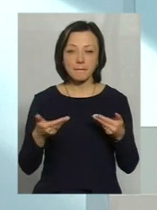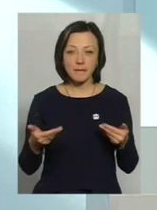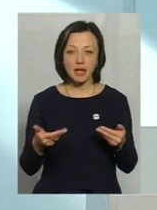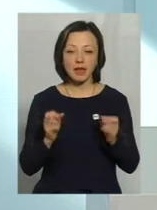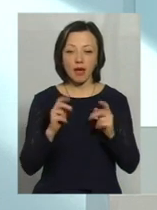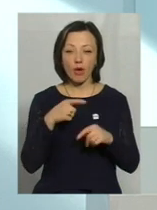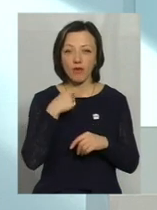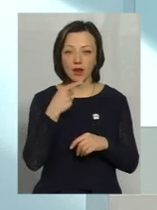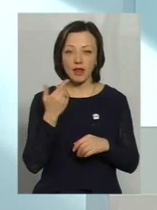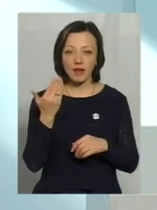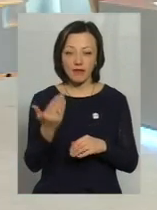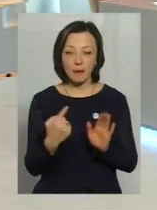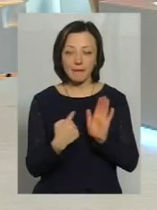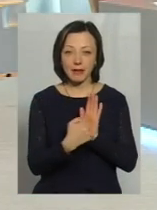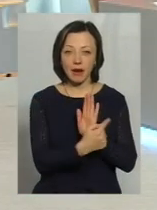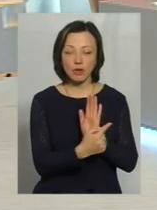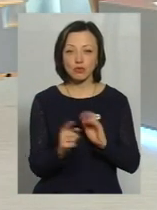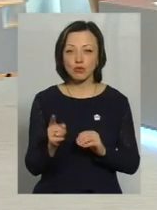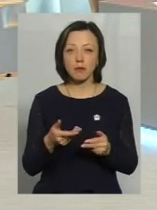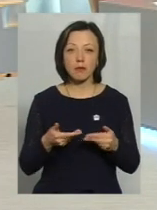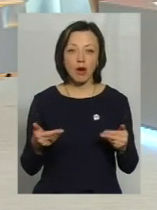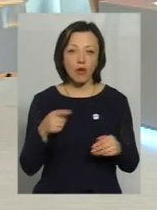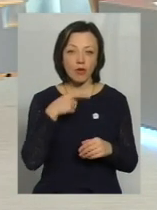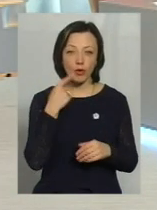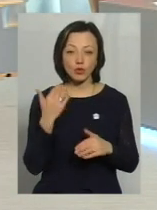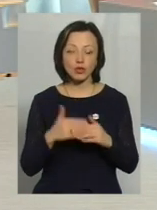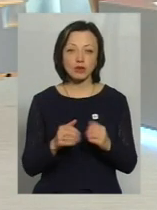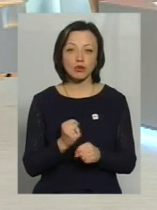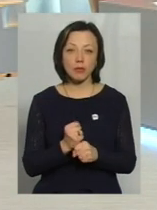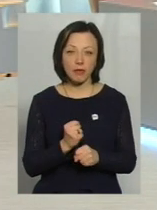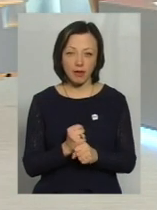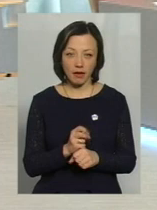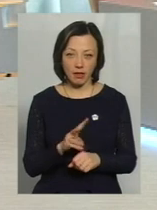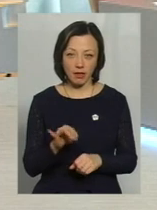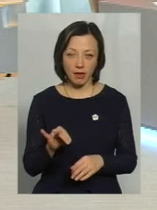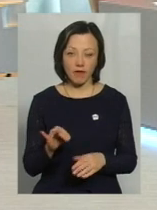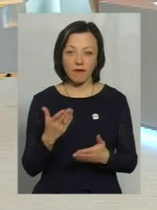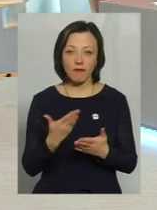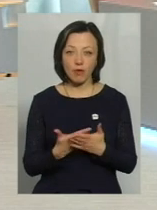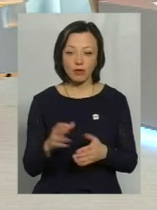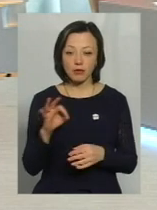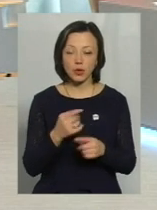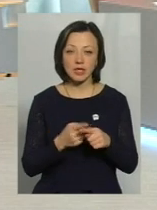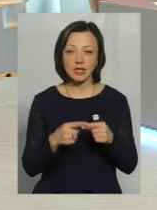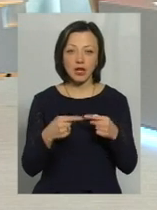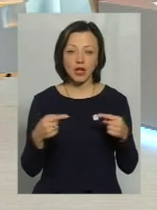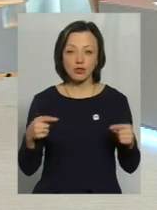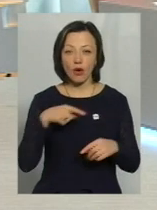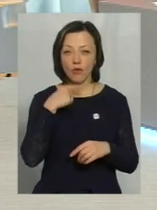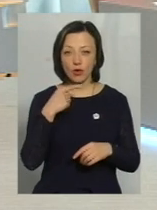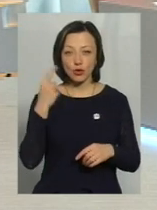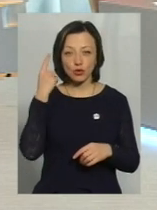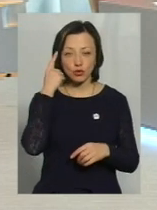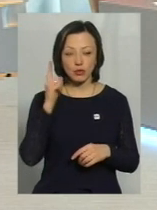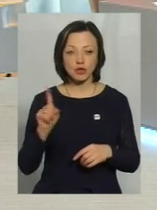ми говорили, і ви підкреслювали те, що ми говорили, що ми вже зробили. От, і ми вже про ці речі говоримо, і я думаю,